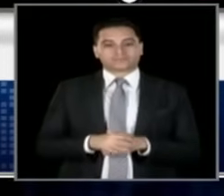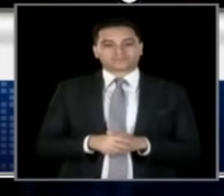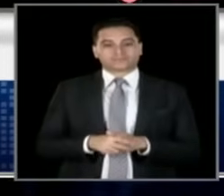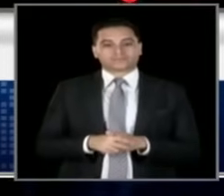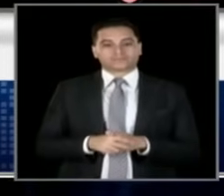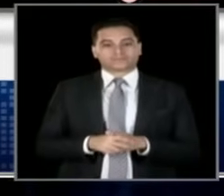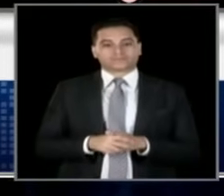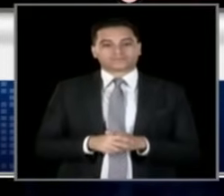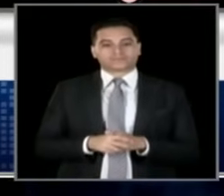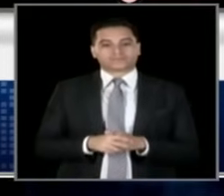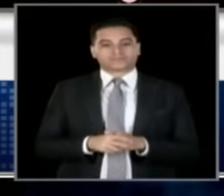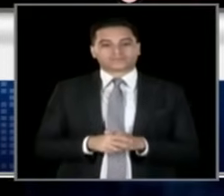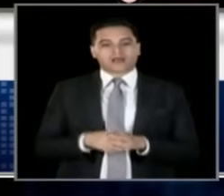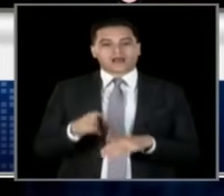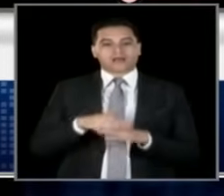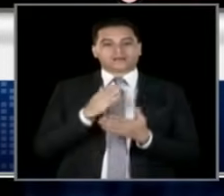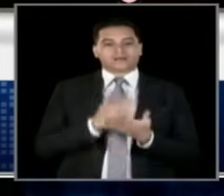على الحدود بين بيرو وبوليفيا.